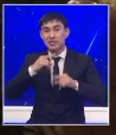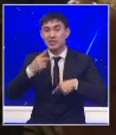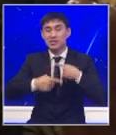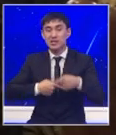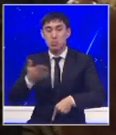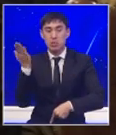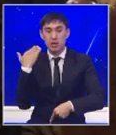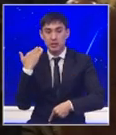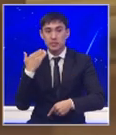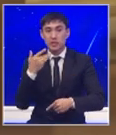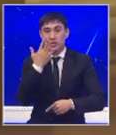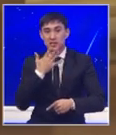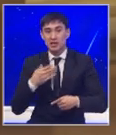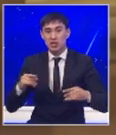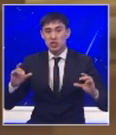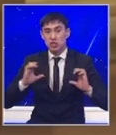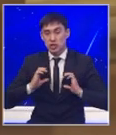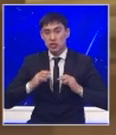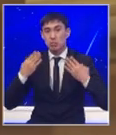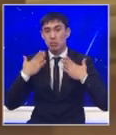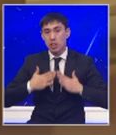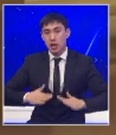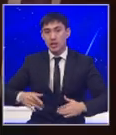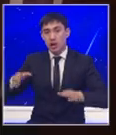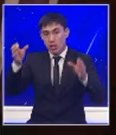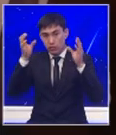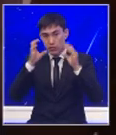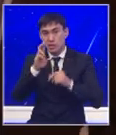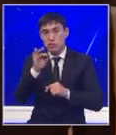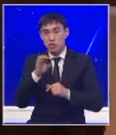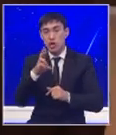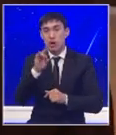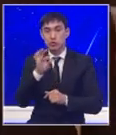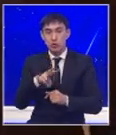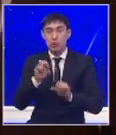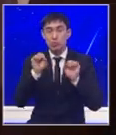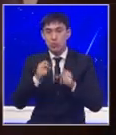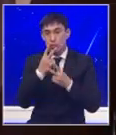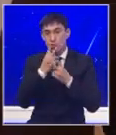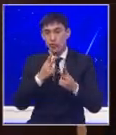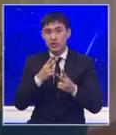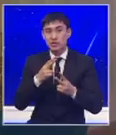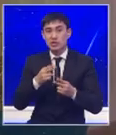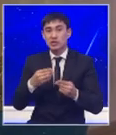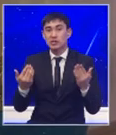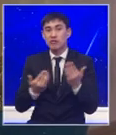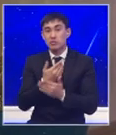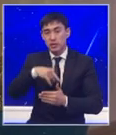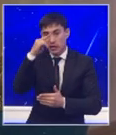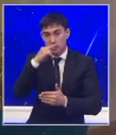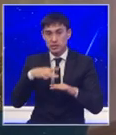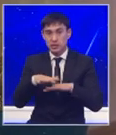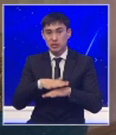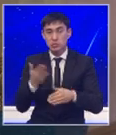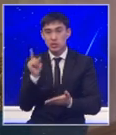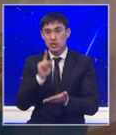предков поэтому национальные жилеты платья головные уборы какимичек а также камзолы Теперь мы можем увидеть в гардеробе современных казахстанцев